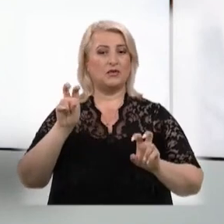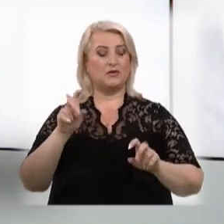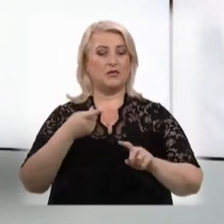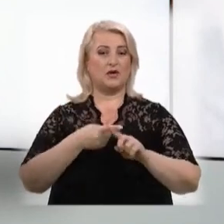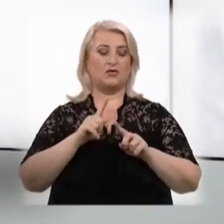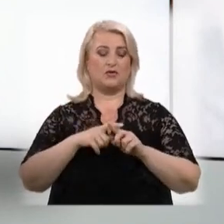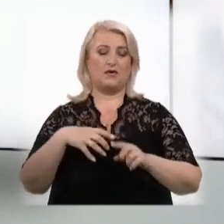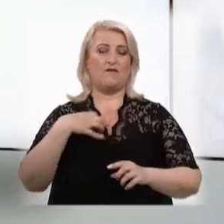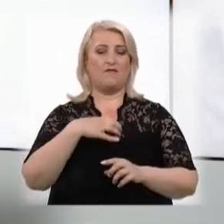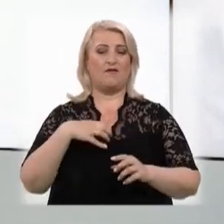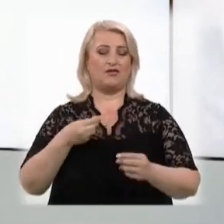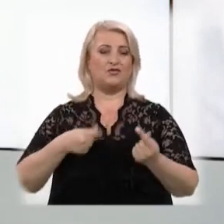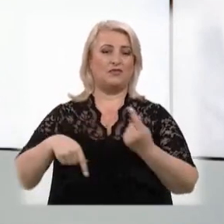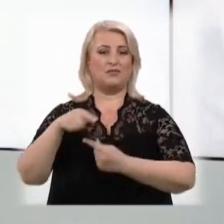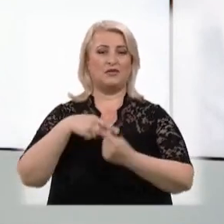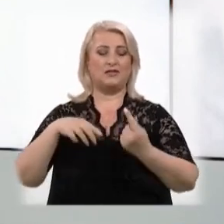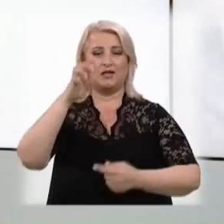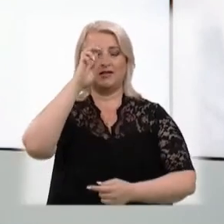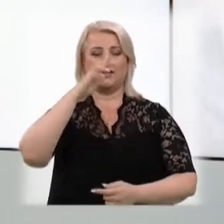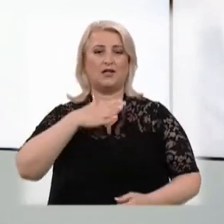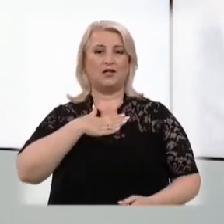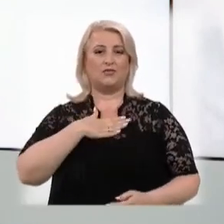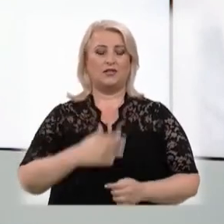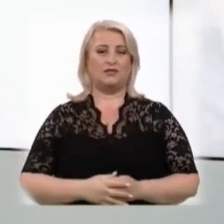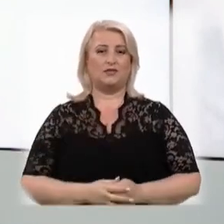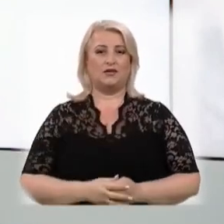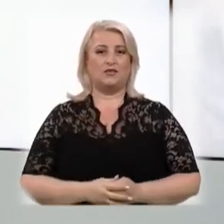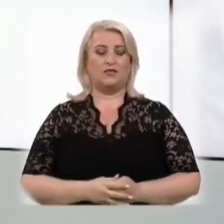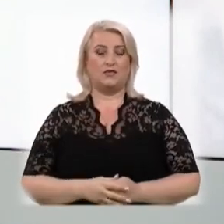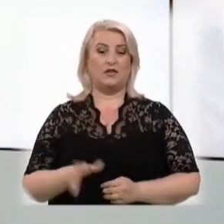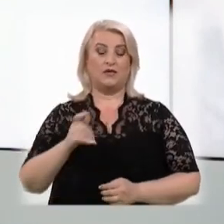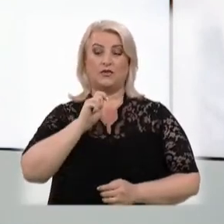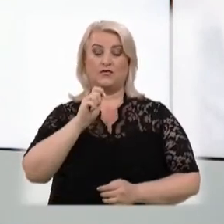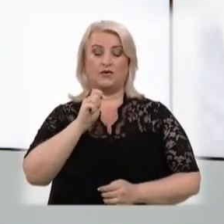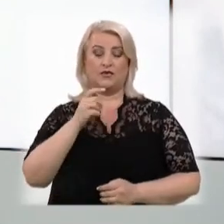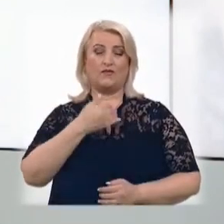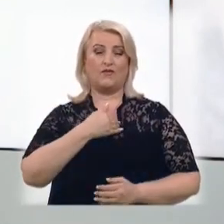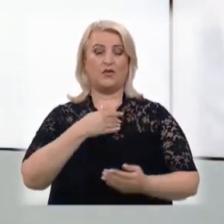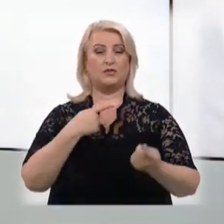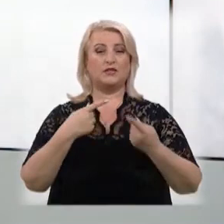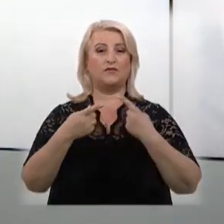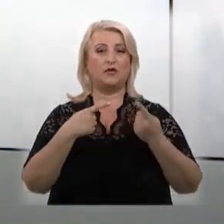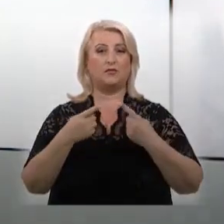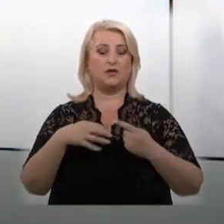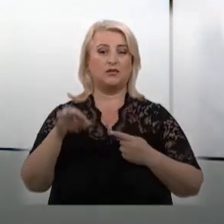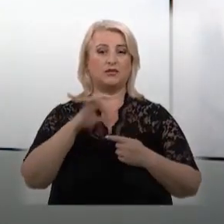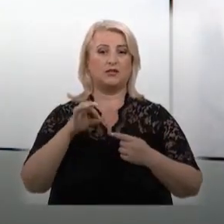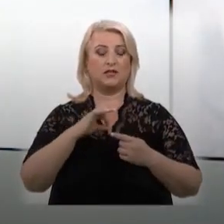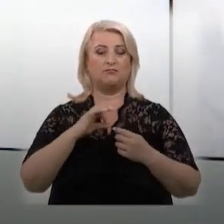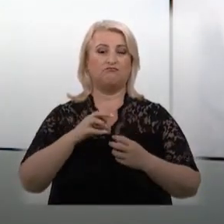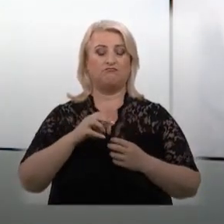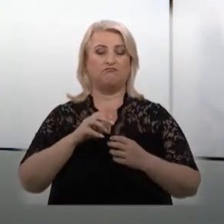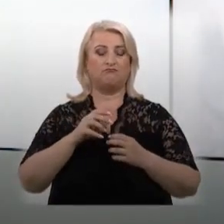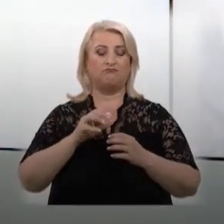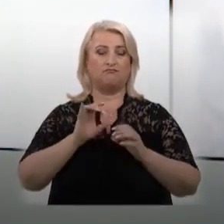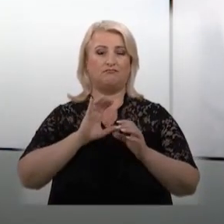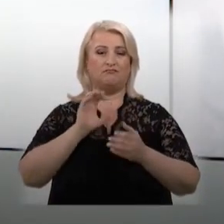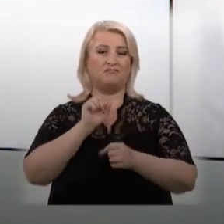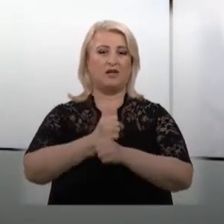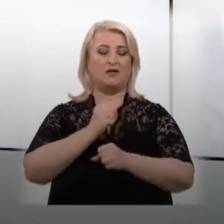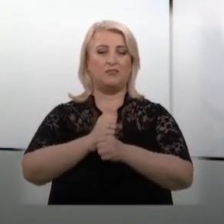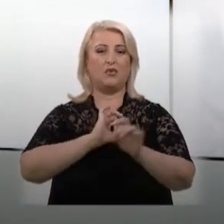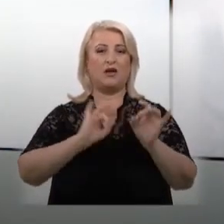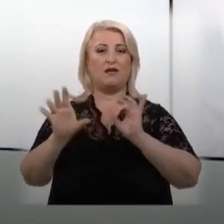infectează mediul de business din țara noastră în acest interviu vrem să vorbim despre industria de publicitate